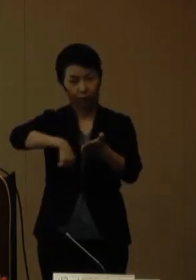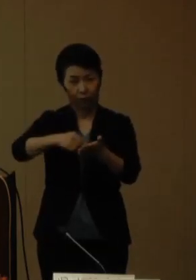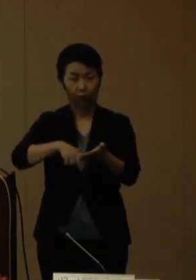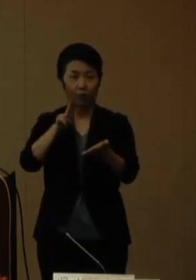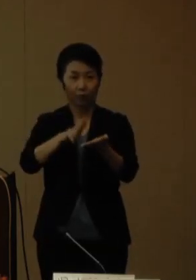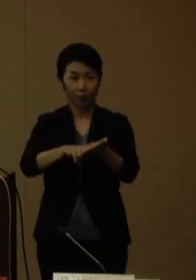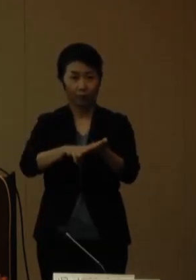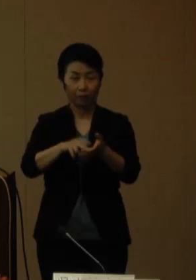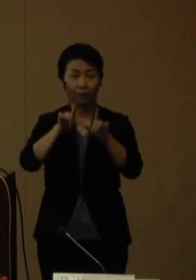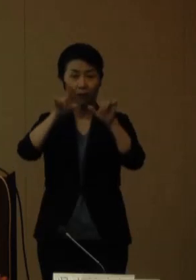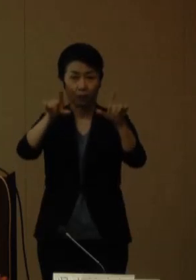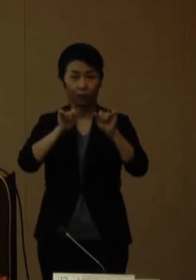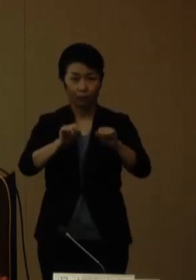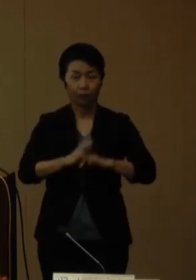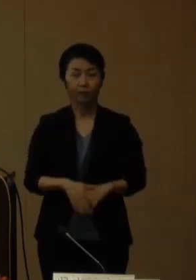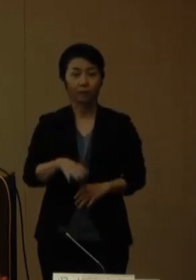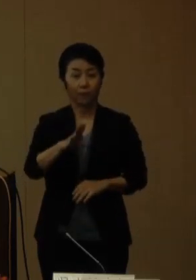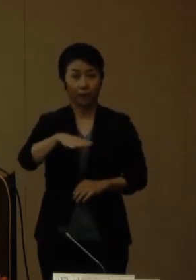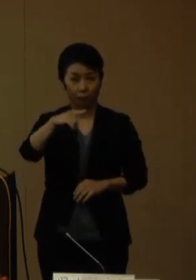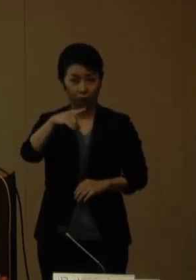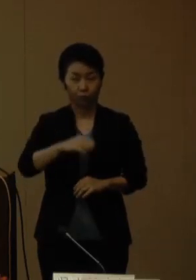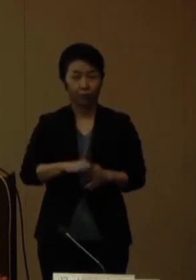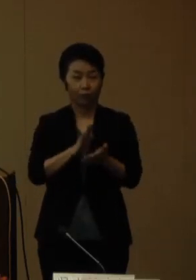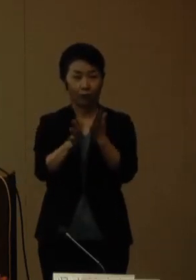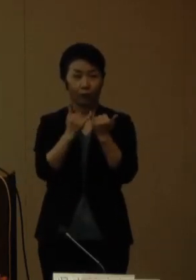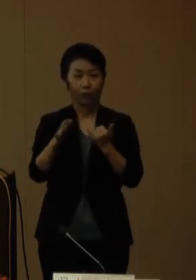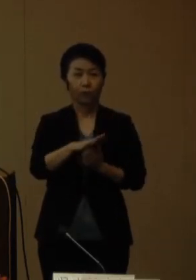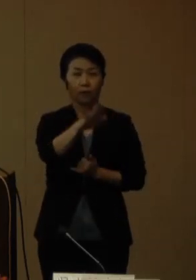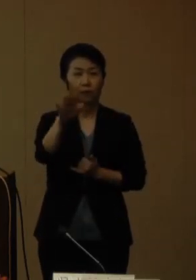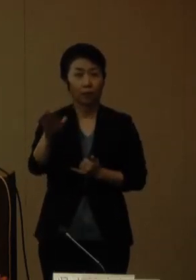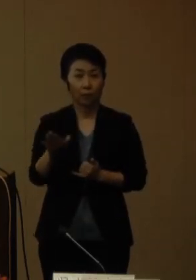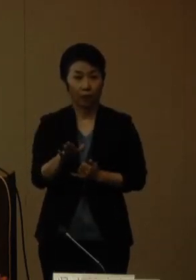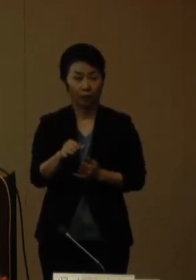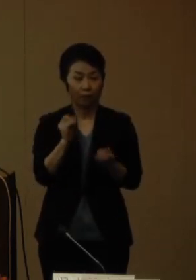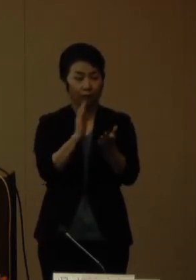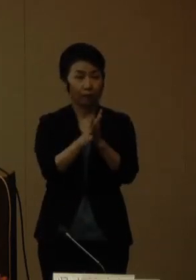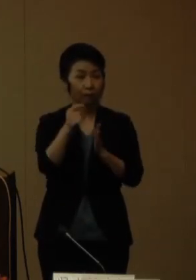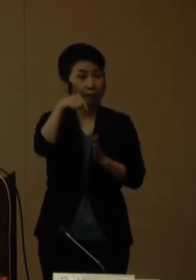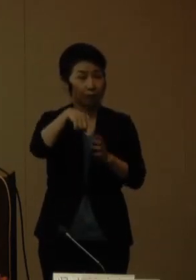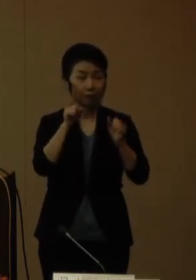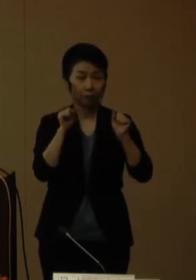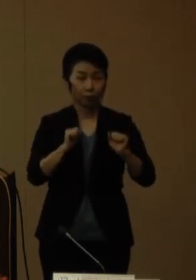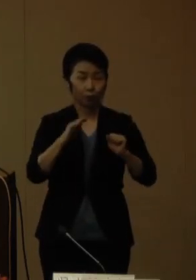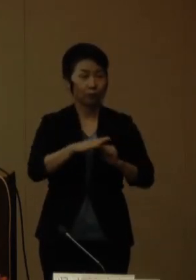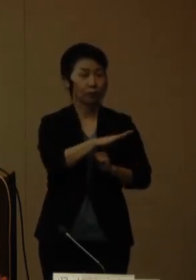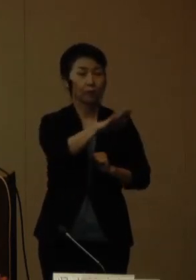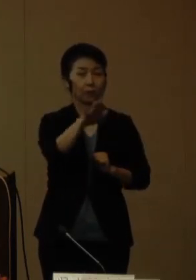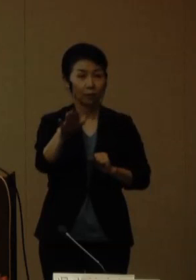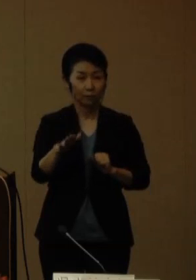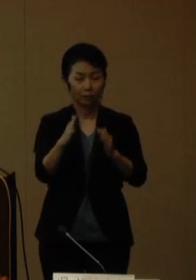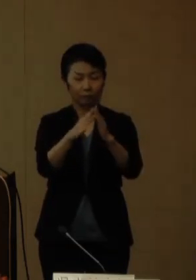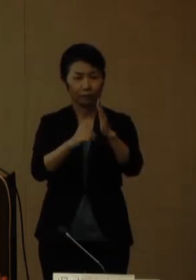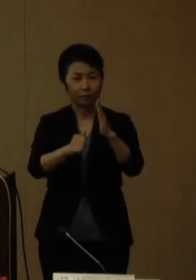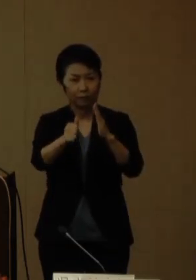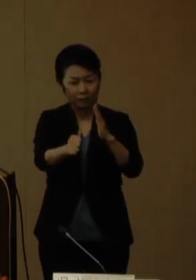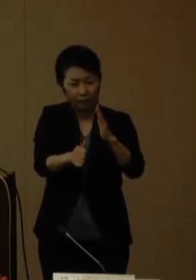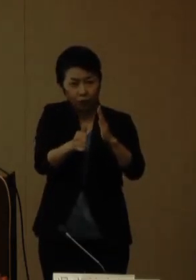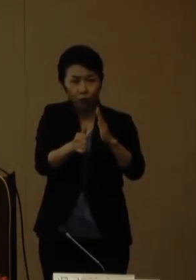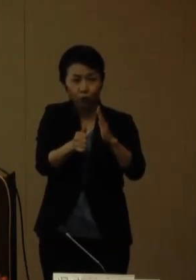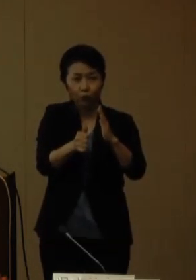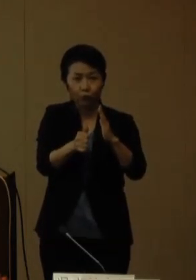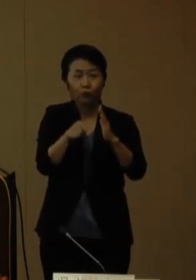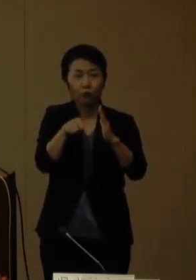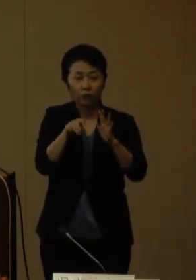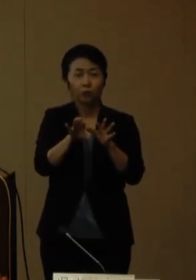。まずはじめに県民の皆様および県内に滞在している皆様への外出自粛についての要請